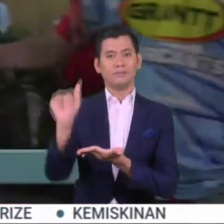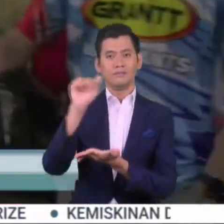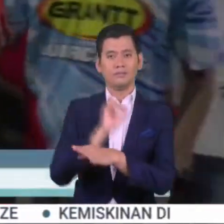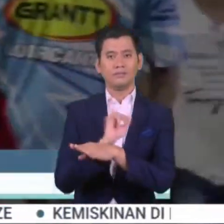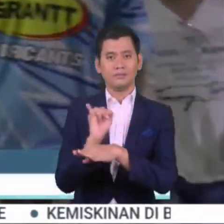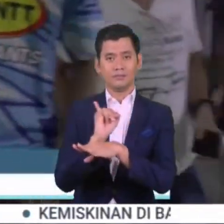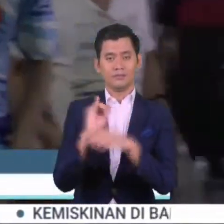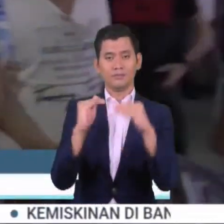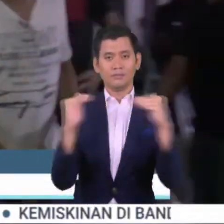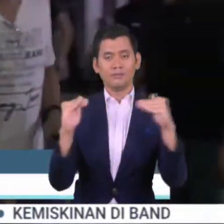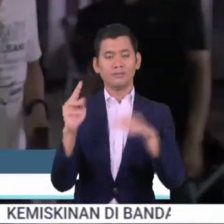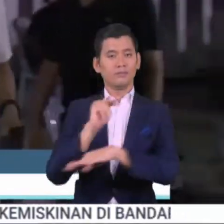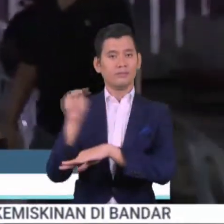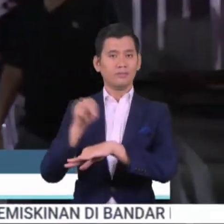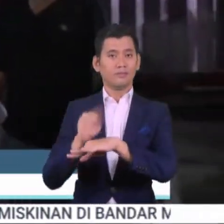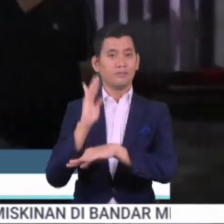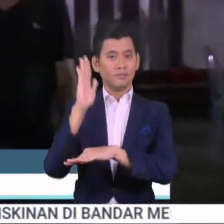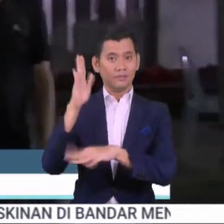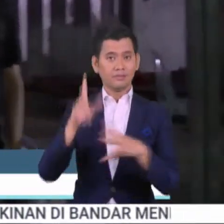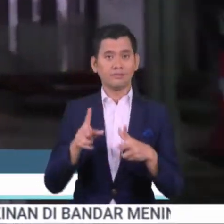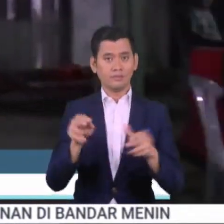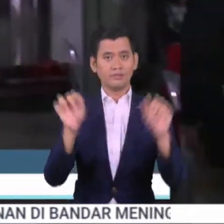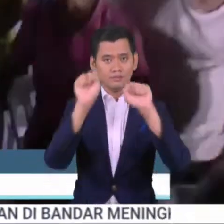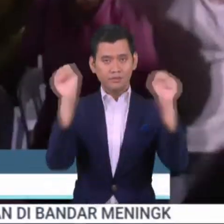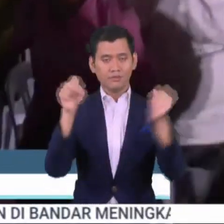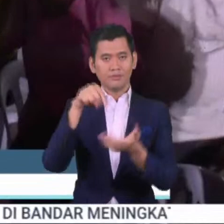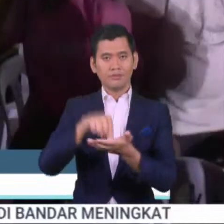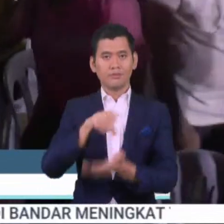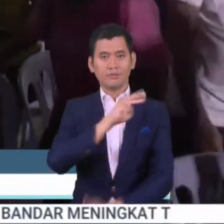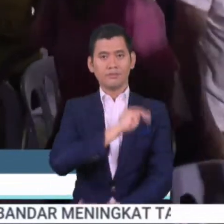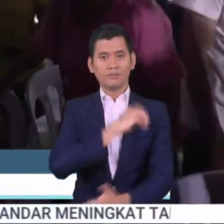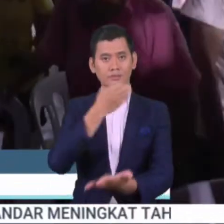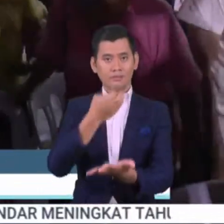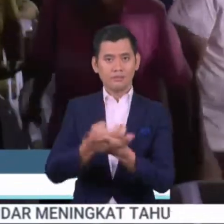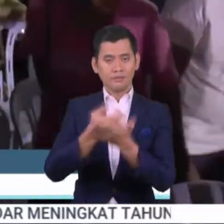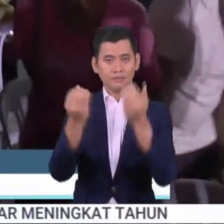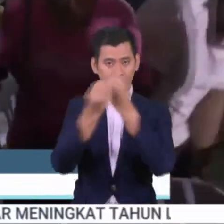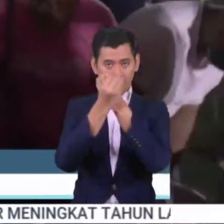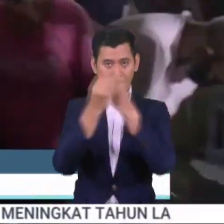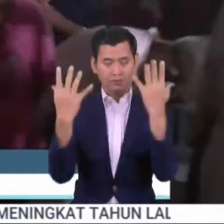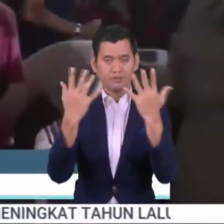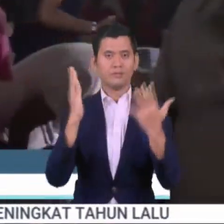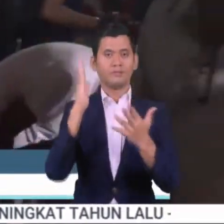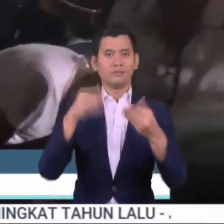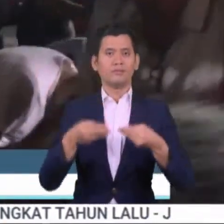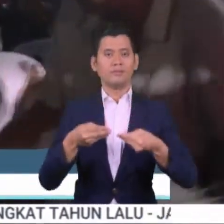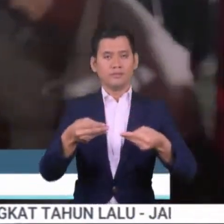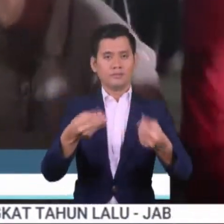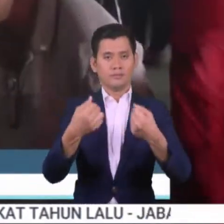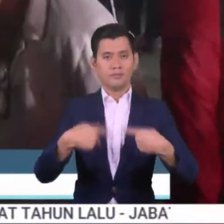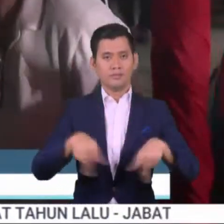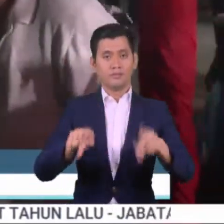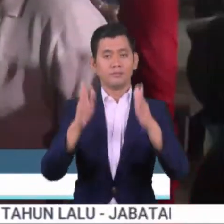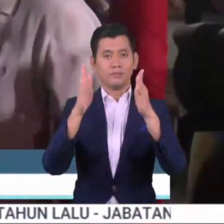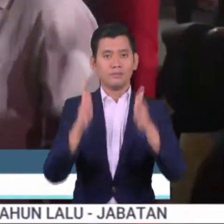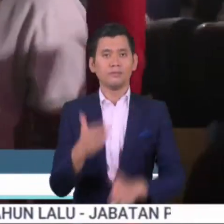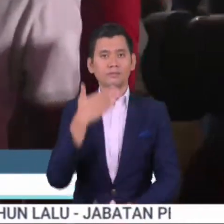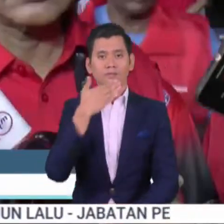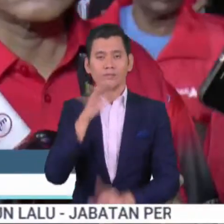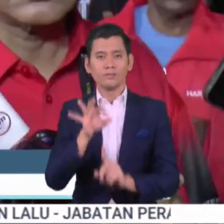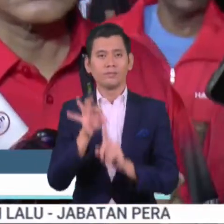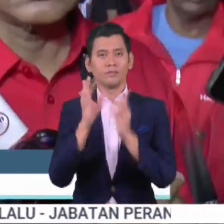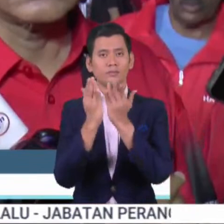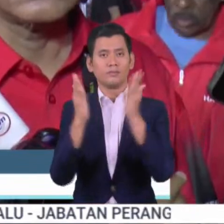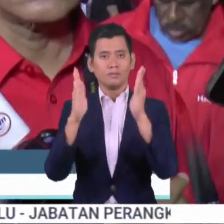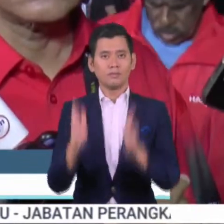Peringkat Nasional akan dilancar Selasa ini. Menteri Ekonomi Rafizi Ramli berkata ia membuka ruang kepada belia, terutama pelajar lepasan SPM,